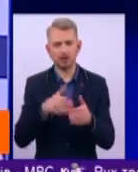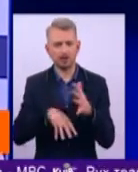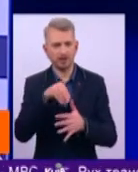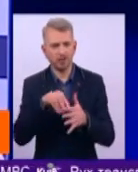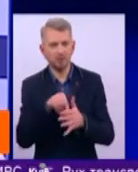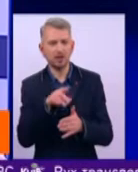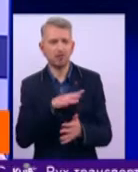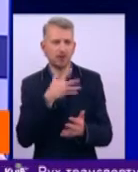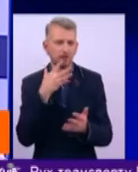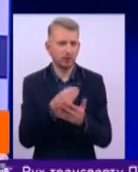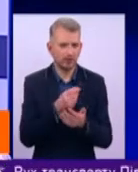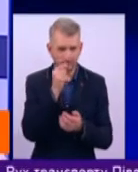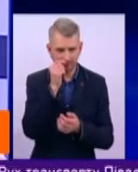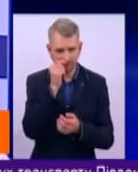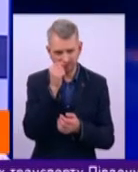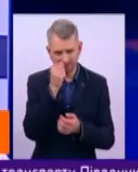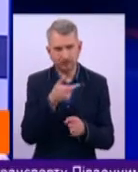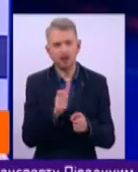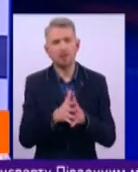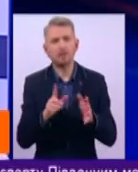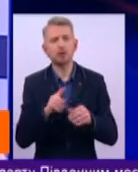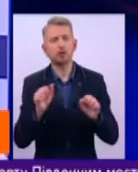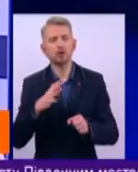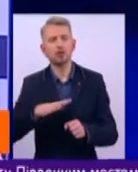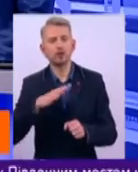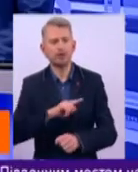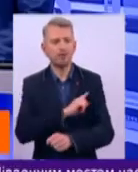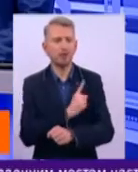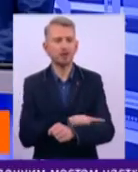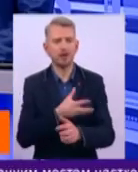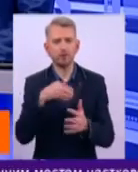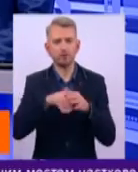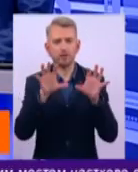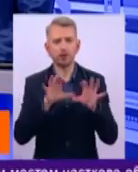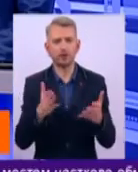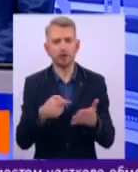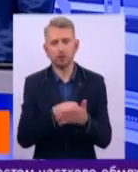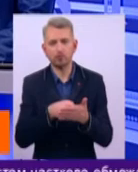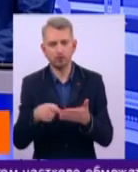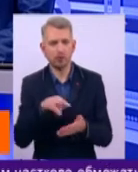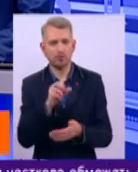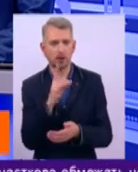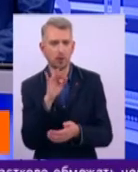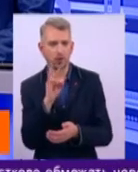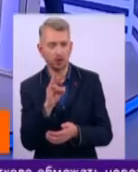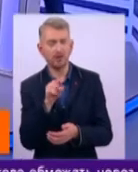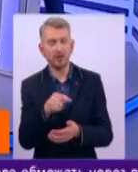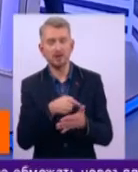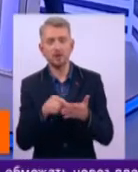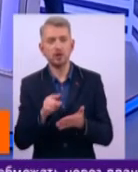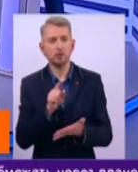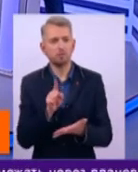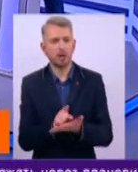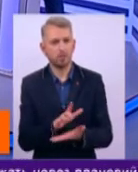там були свої процеси. Найбільше, що можна очікувати, це посилення внутрішнього законодавства, на якому наголошує зараз Макрон. Він вже зазначає, що має